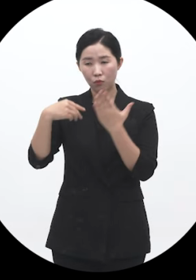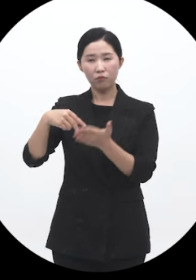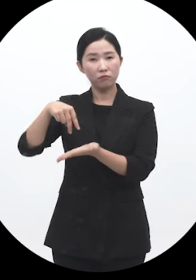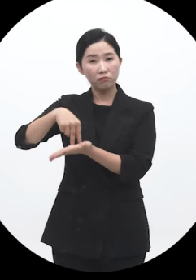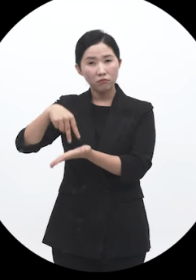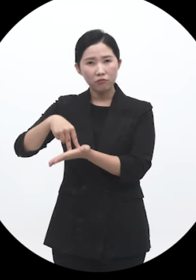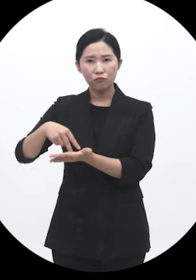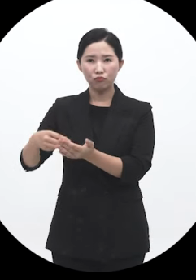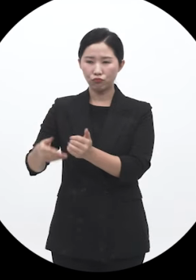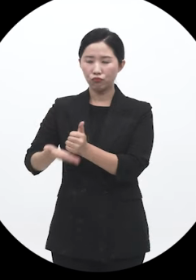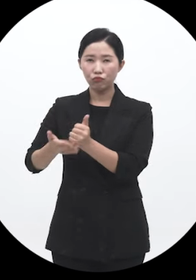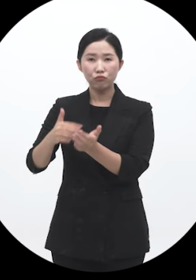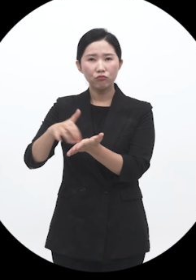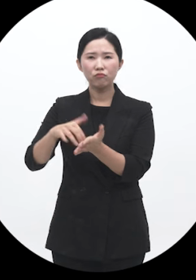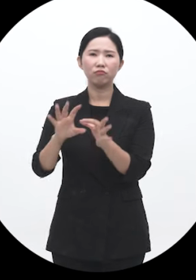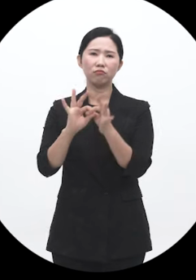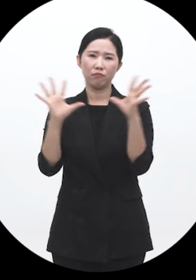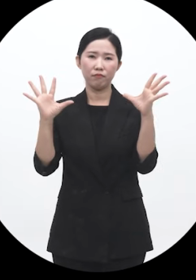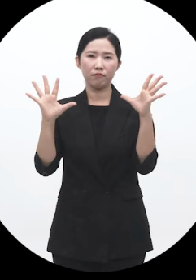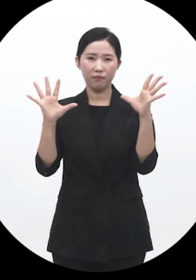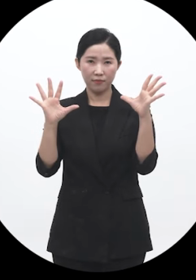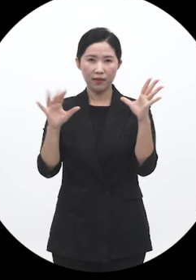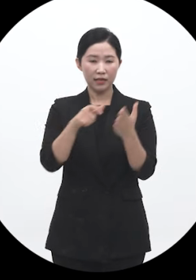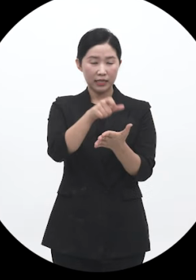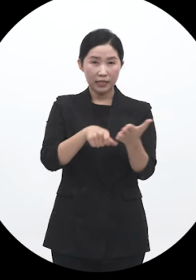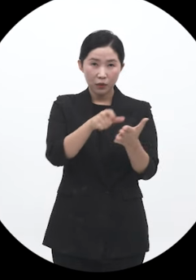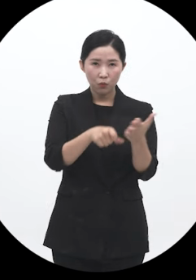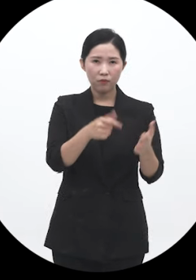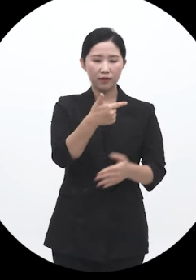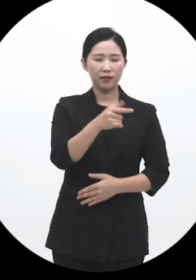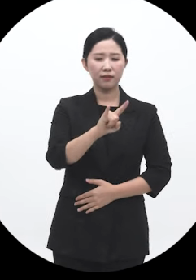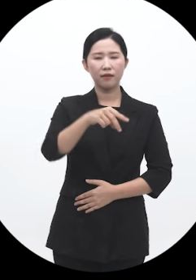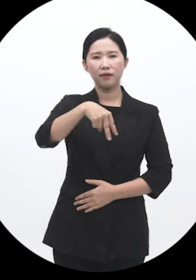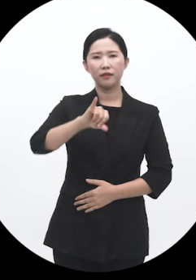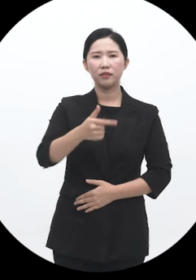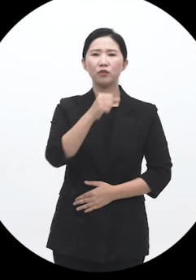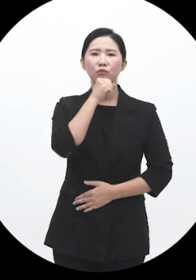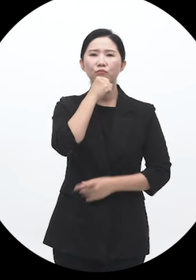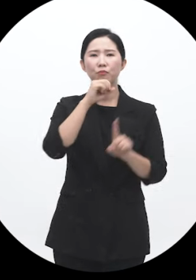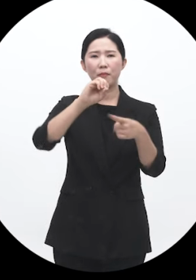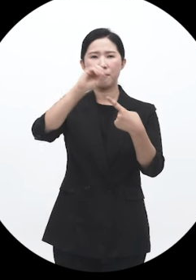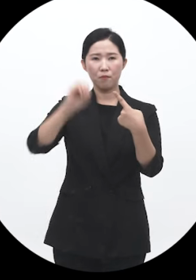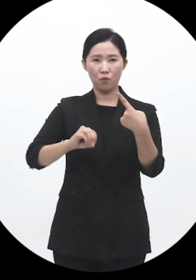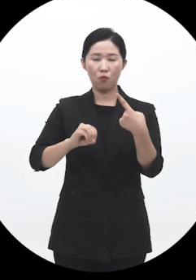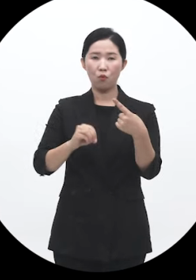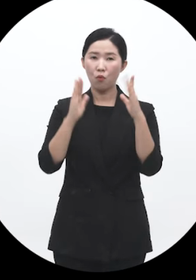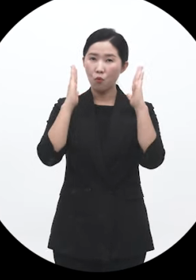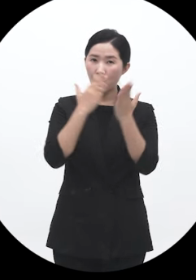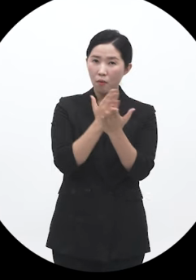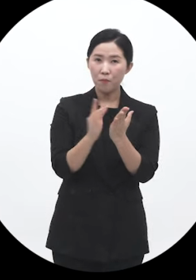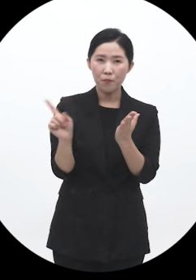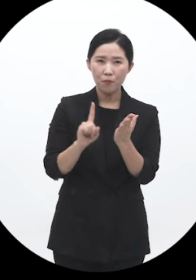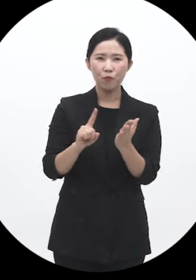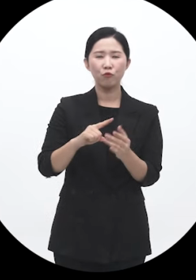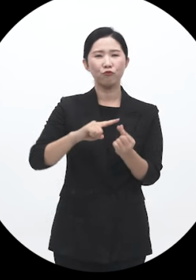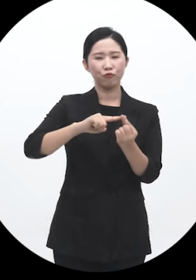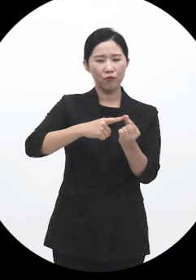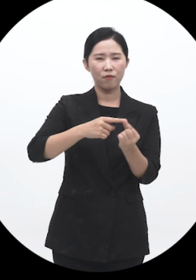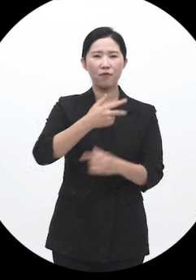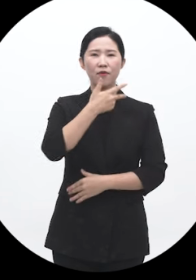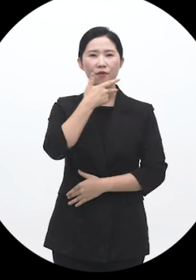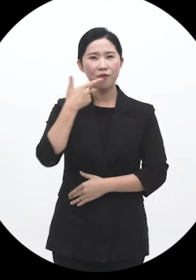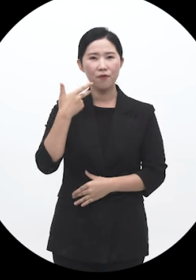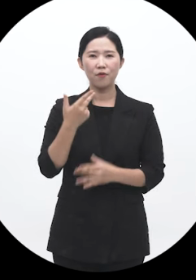학생부 교과 100%로 학생을 선발하고 학생부 반영 교과는 국어, 영어,